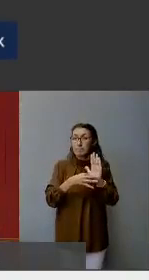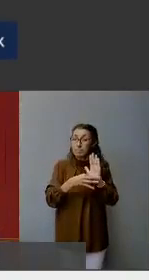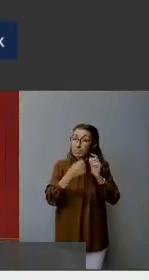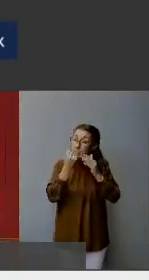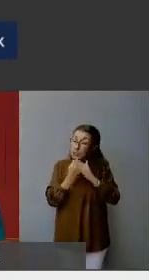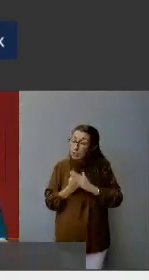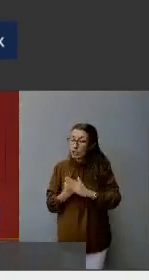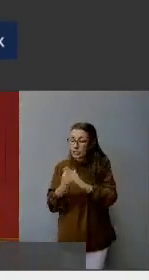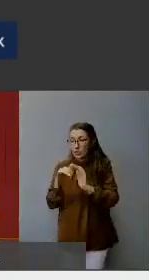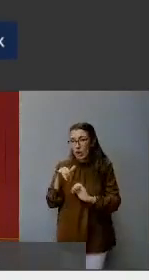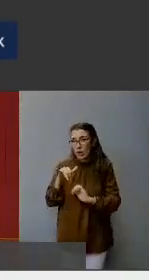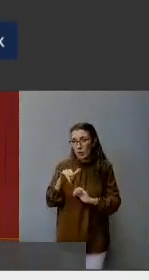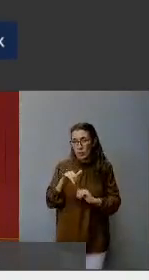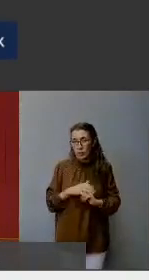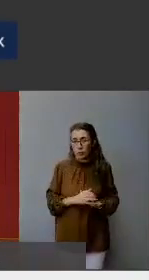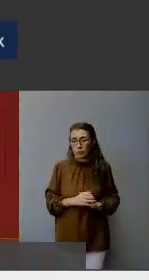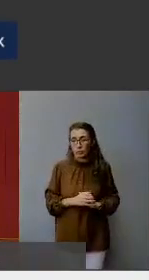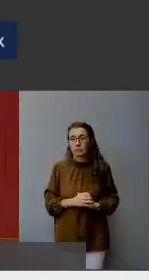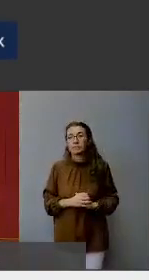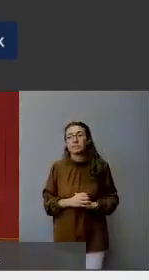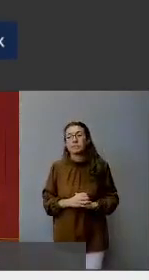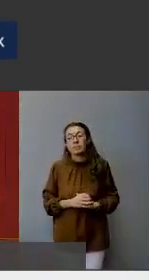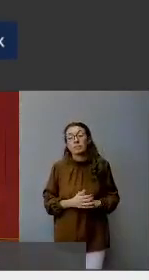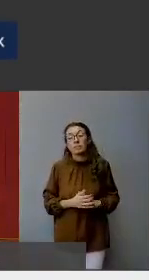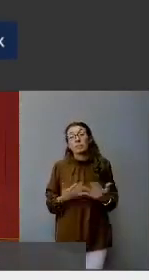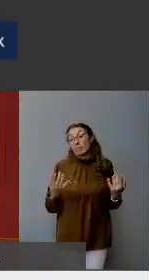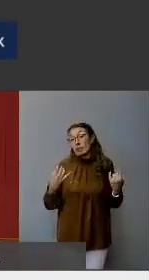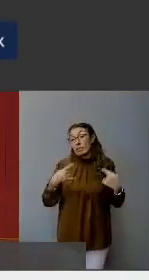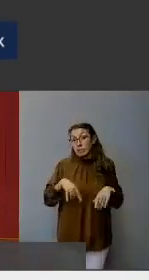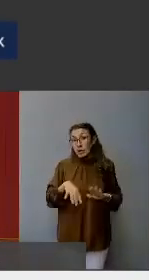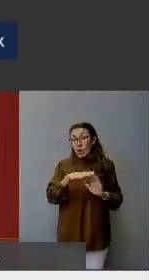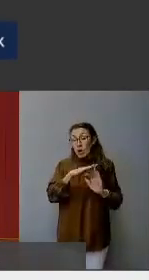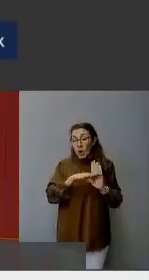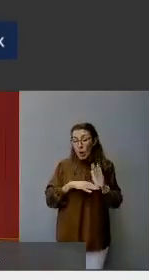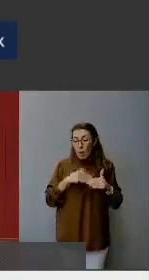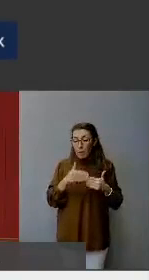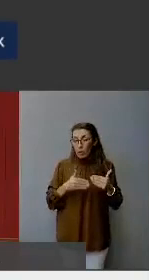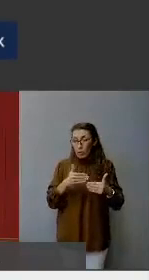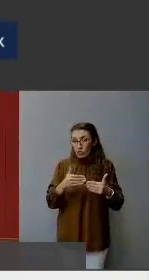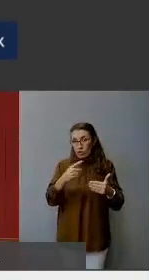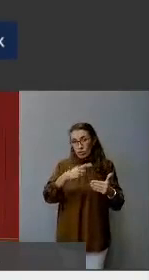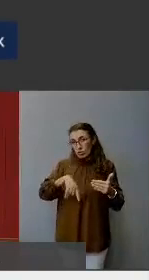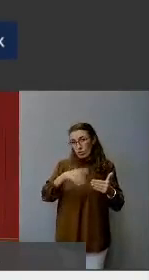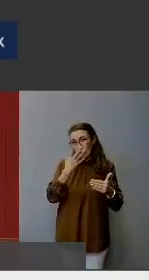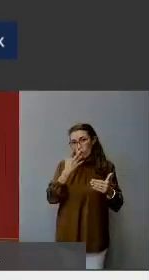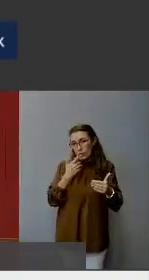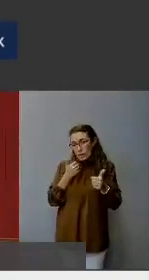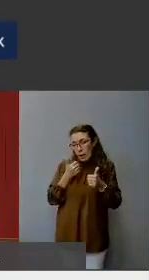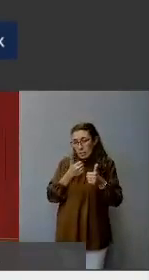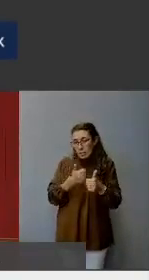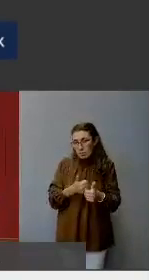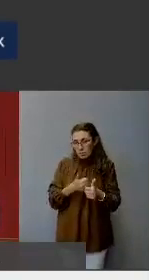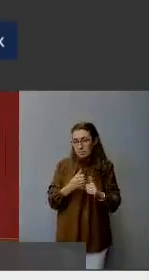quindi questo è quello che ovviamente nel rispetto delle procedure e siamo in grado di dire